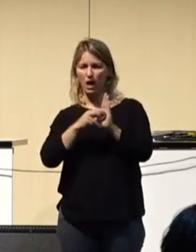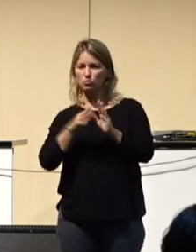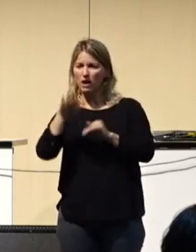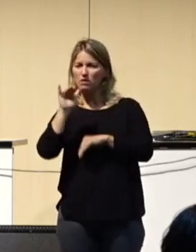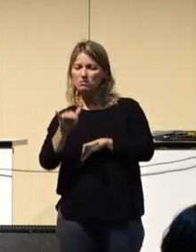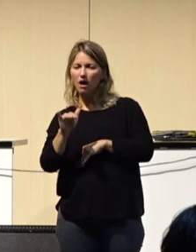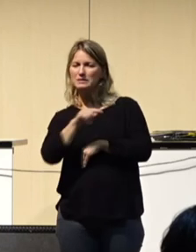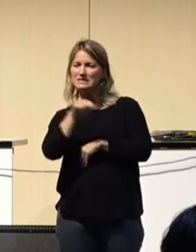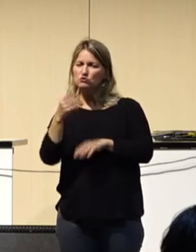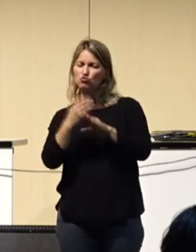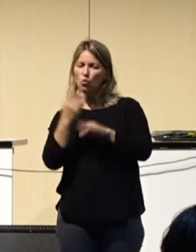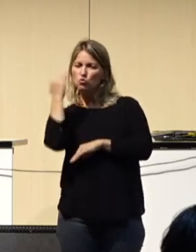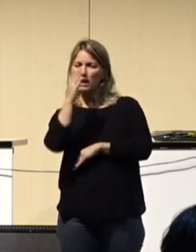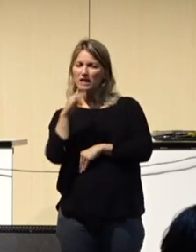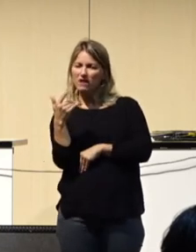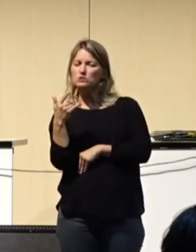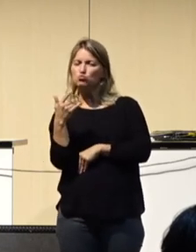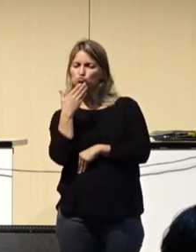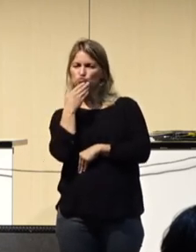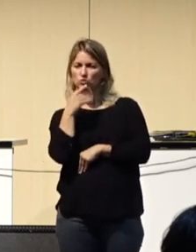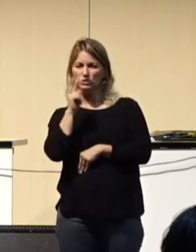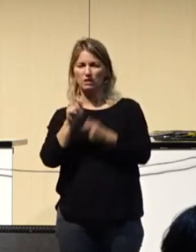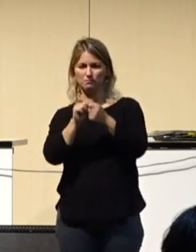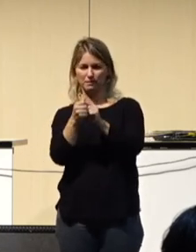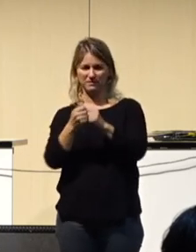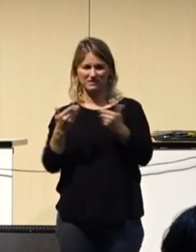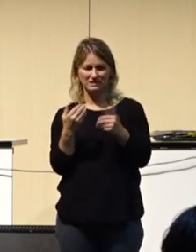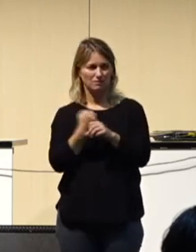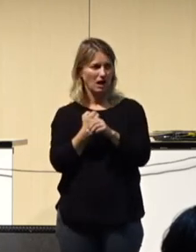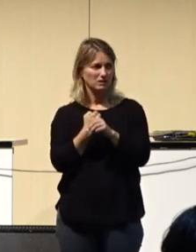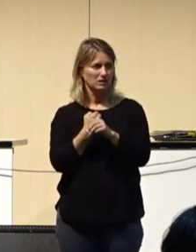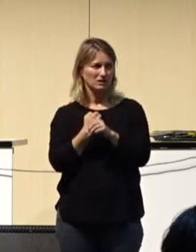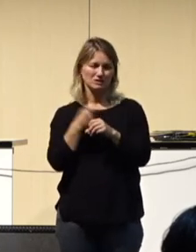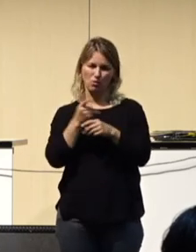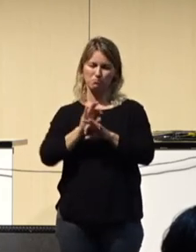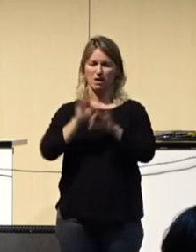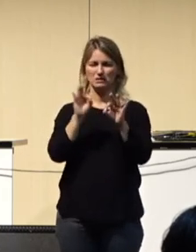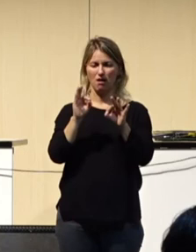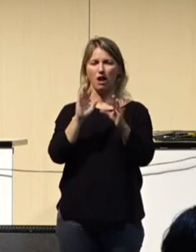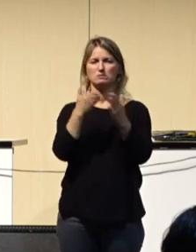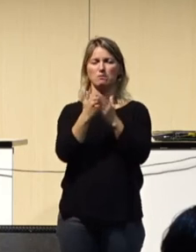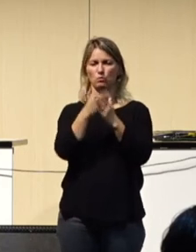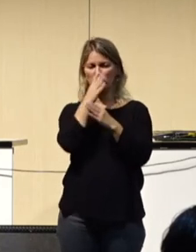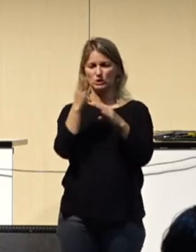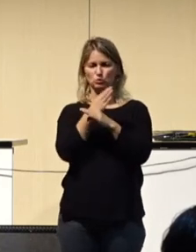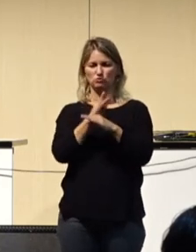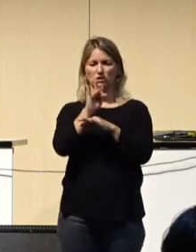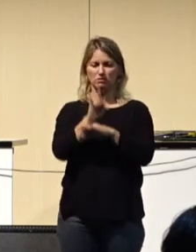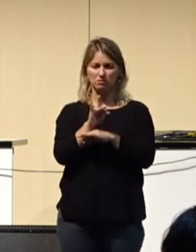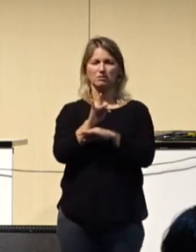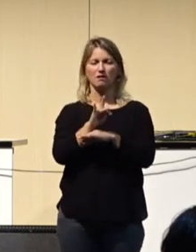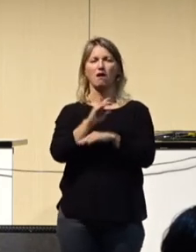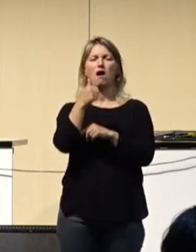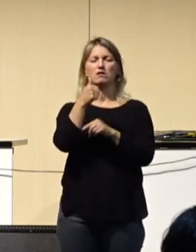überlebt haben und daraus Schlussfolgerungen gezogen werden. Ich glaube, das wäre das Bessere, als wenn dann zwischendurch immer mal wieder einem einzelnen